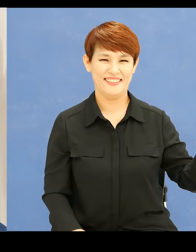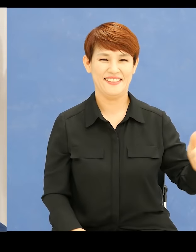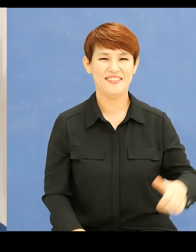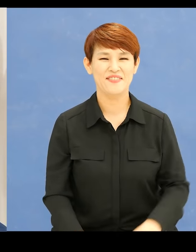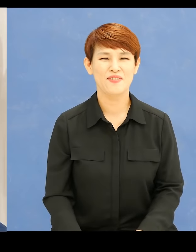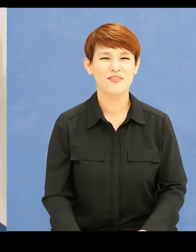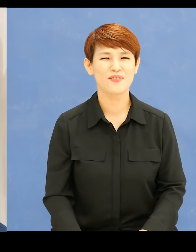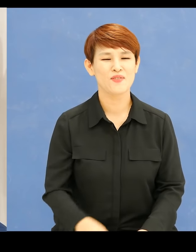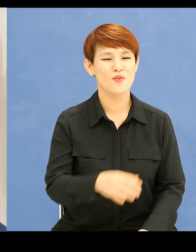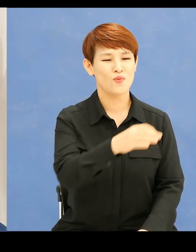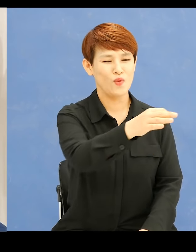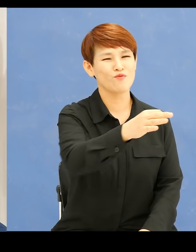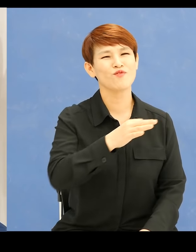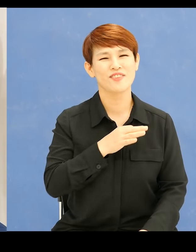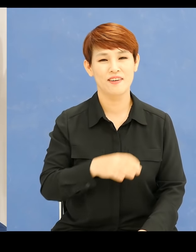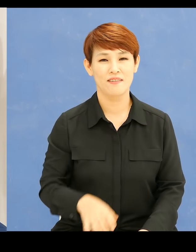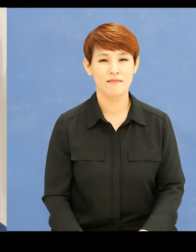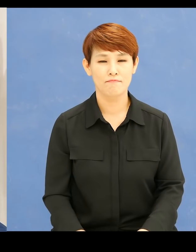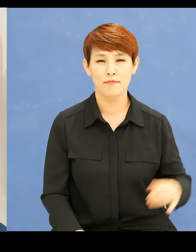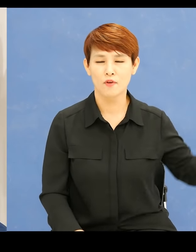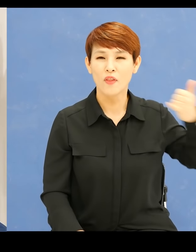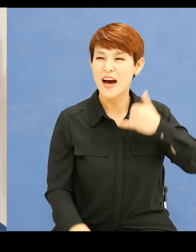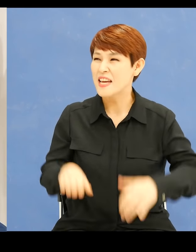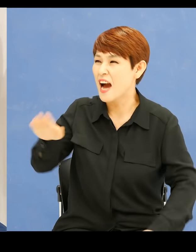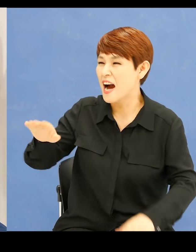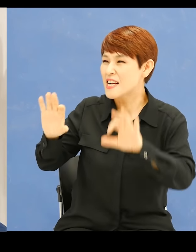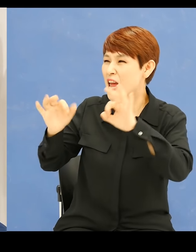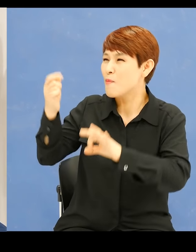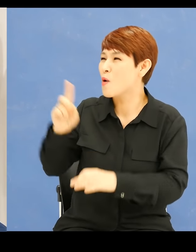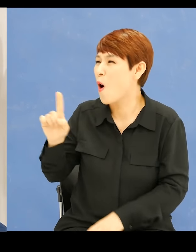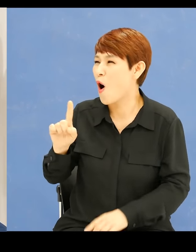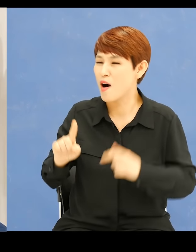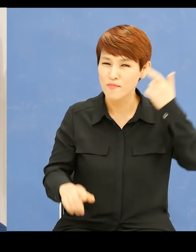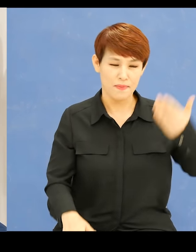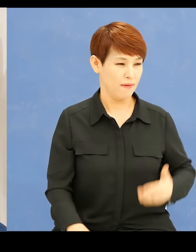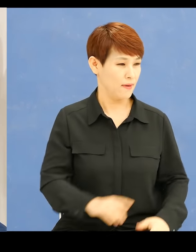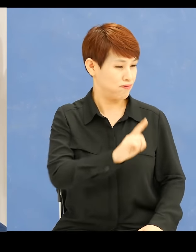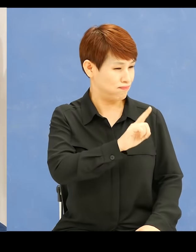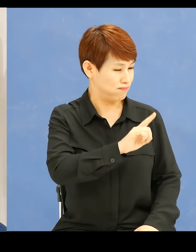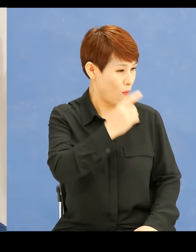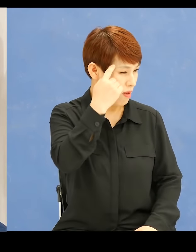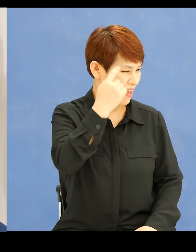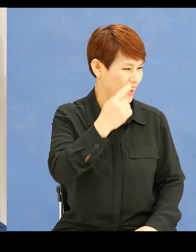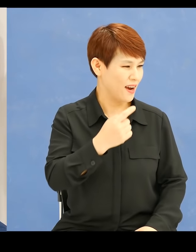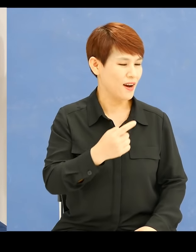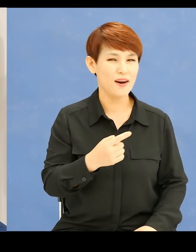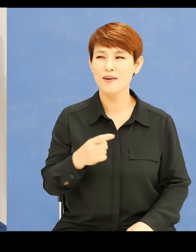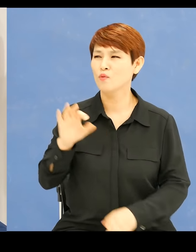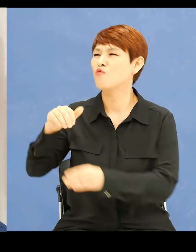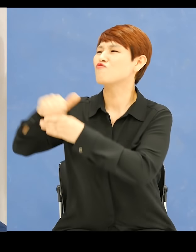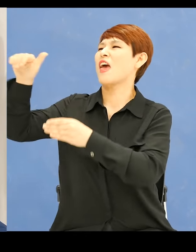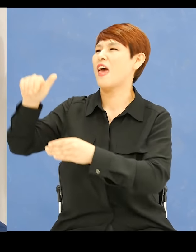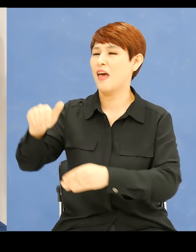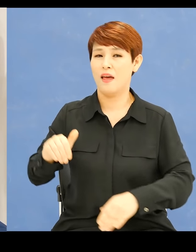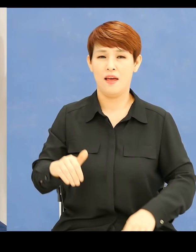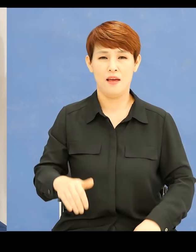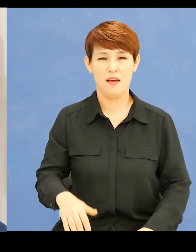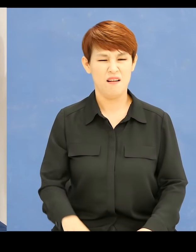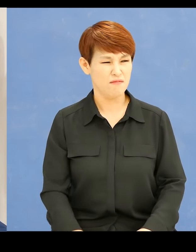어느 어마운트를 이렇게 주셨어요. 그러면서 어느 날 전화를 해가지고 계좌번호 불러라는 거예요. 그래서 왜? 돈